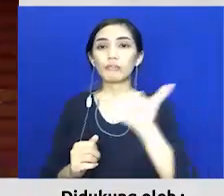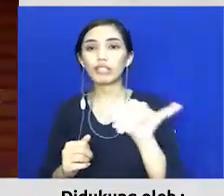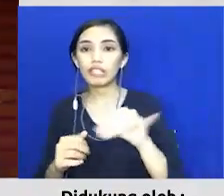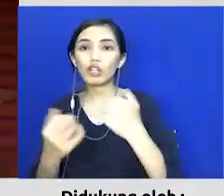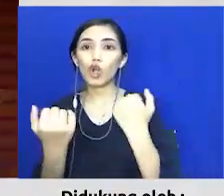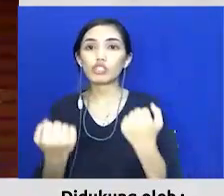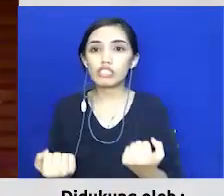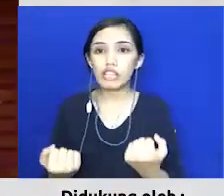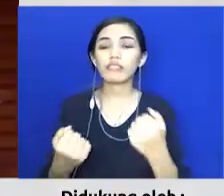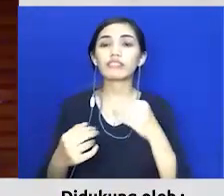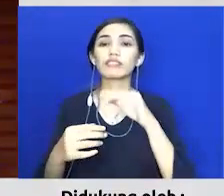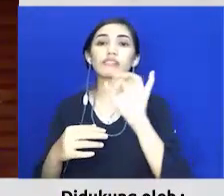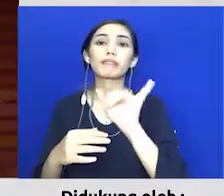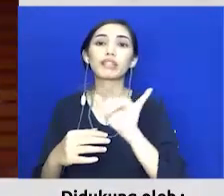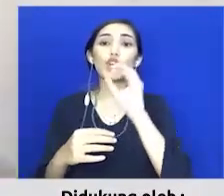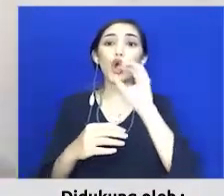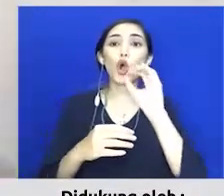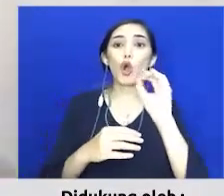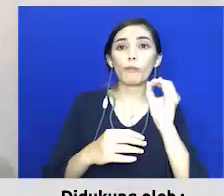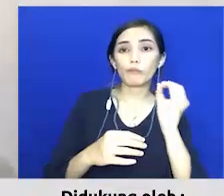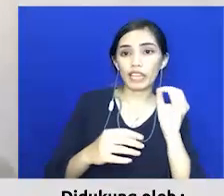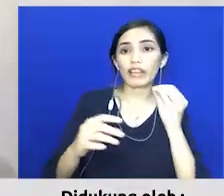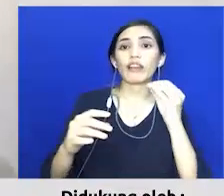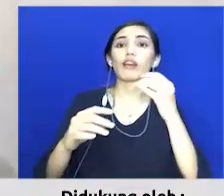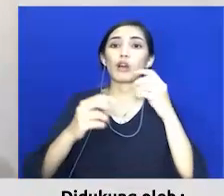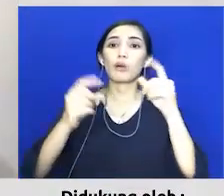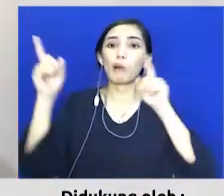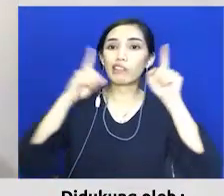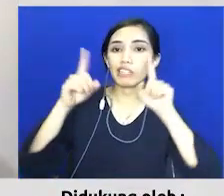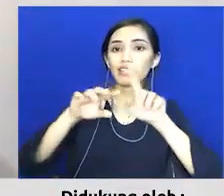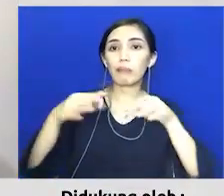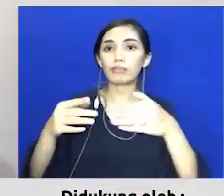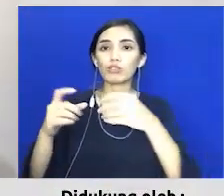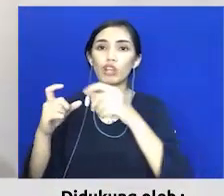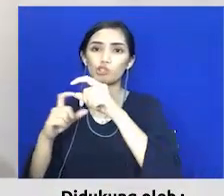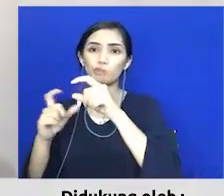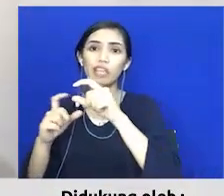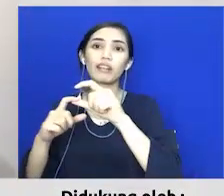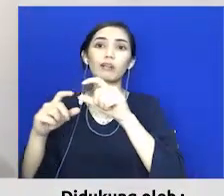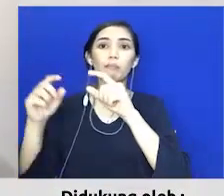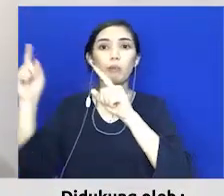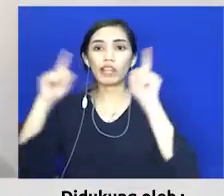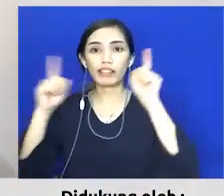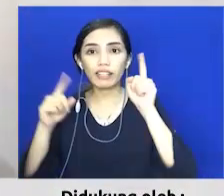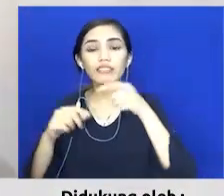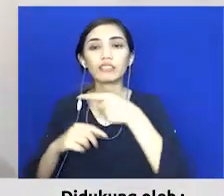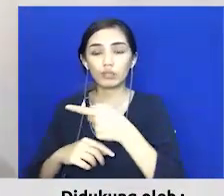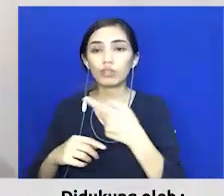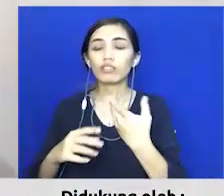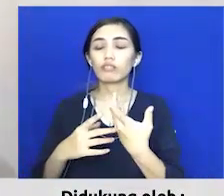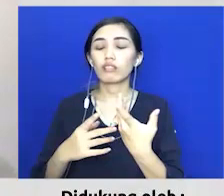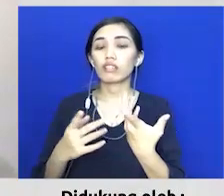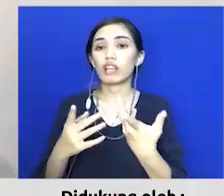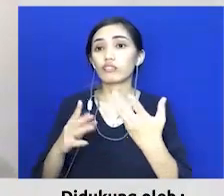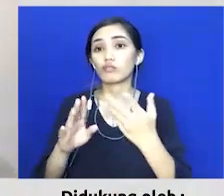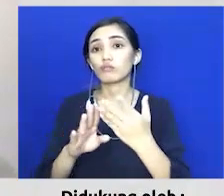gitu. Nah, pada saat terjadi Orde Baru memang ada yang berubah menurutku, yang mau tidak mau jadi mengubah